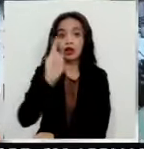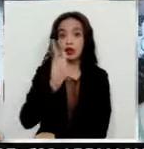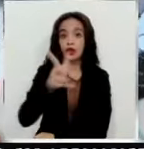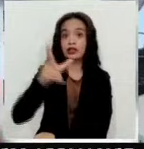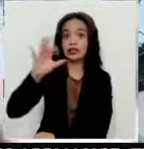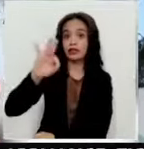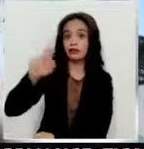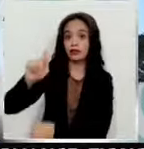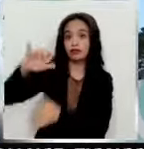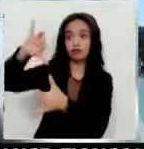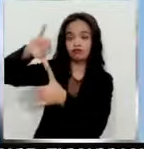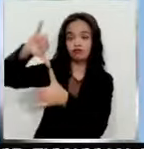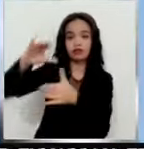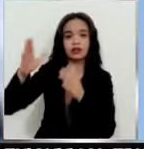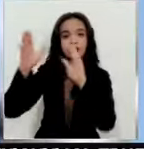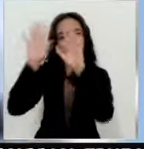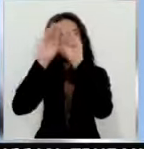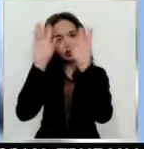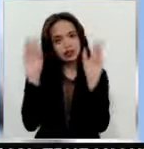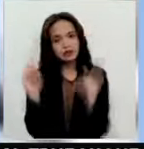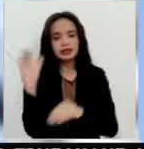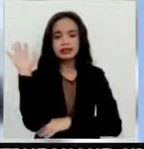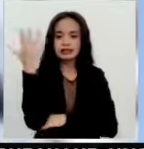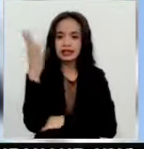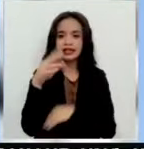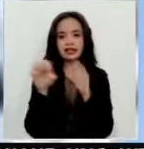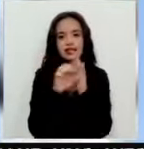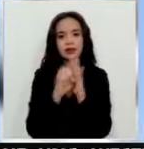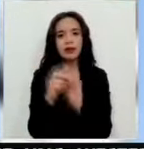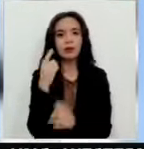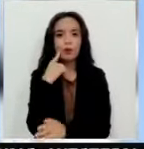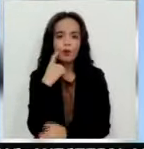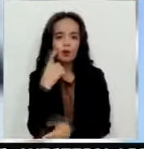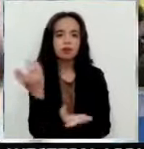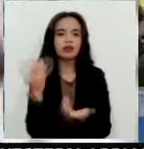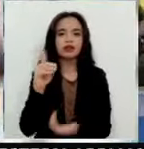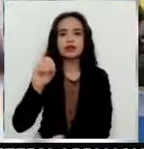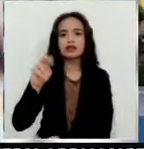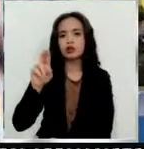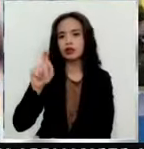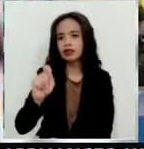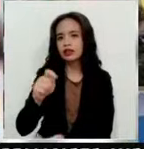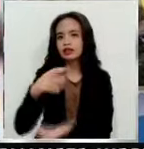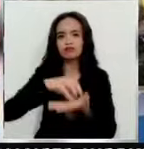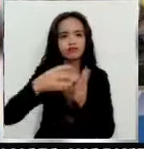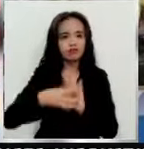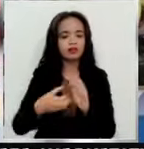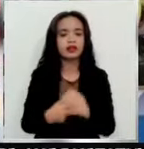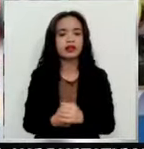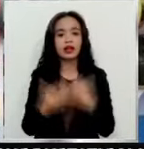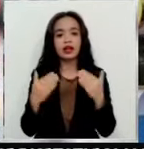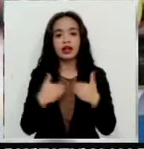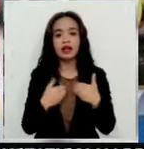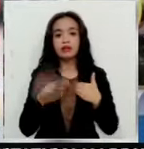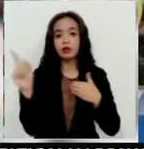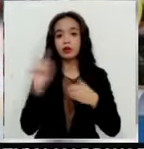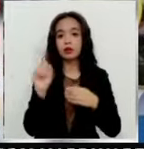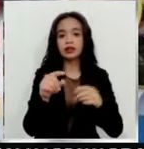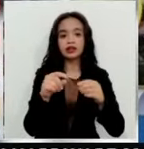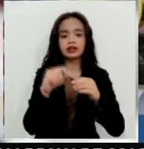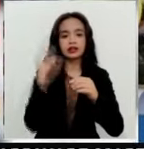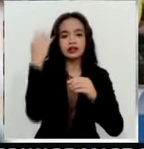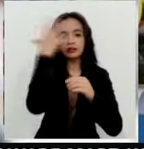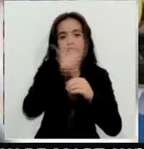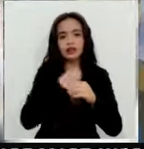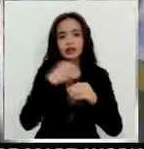ng giant sweet decoration gaya ng candies, donuts at cupcakes. Nakapalibot din sa plaza ang makukulay na giant lollipops